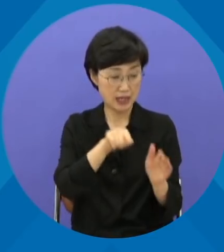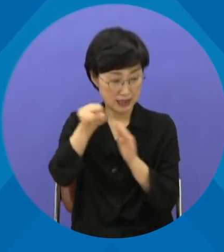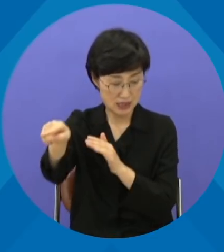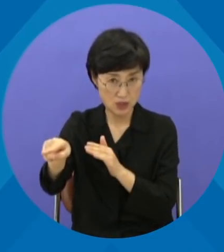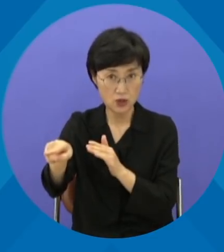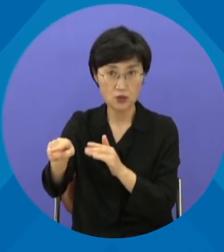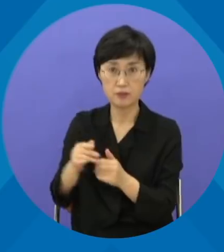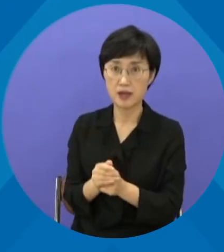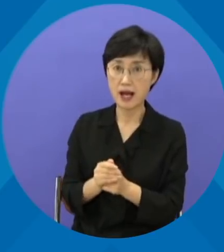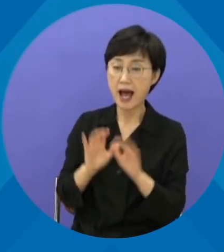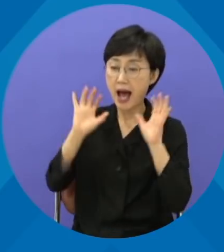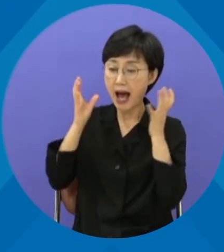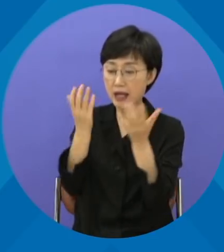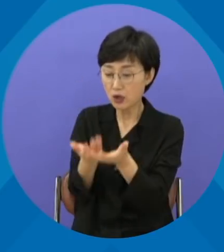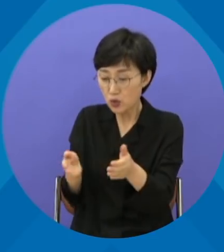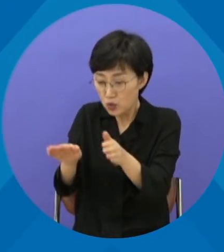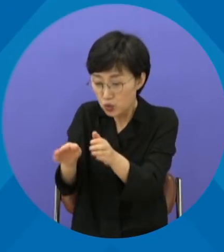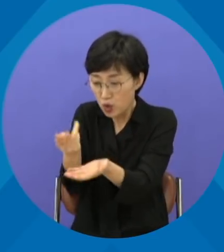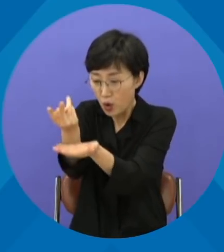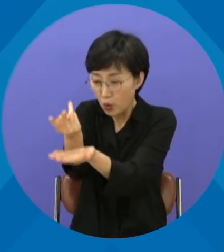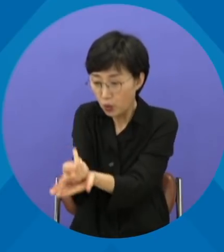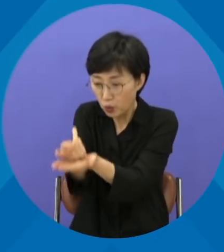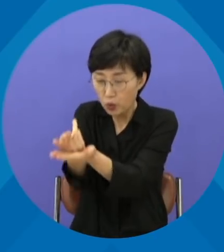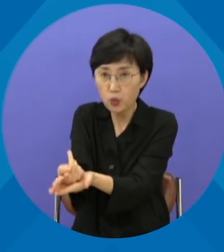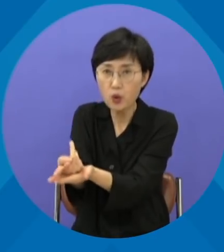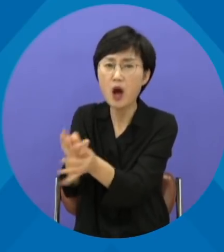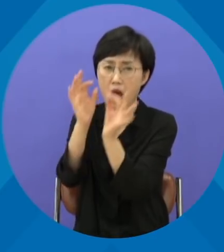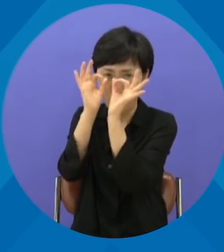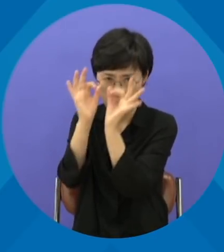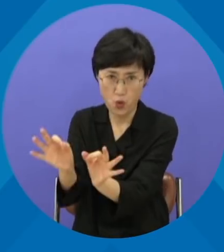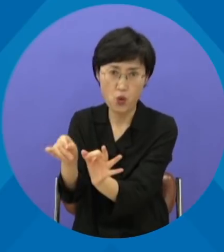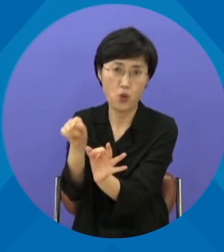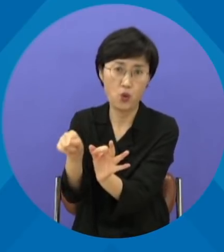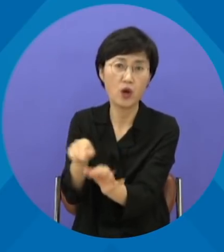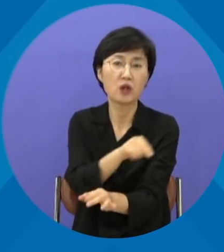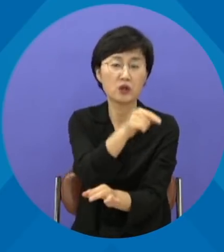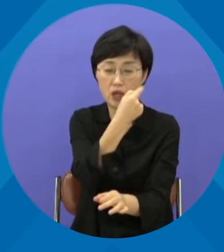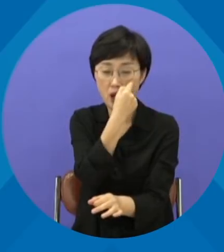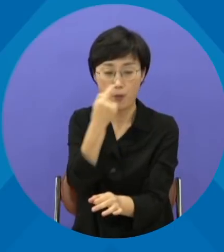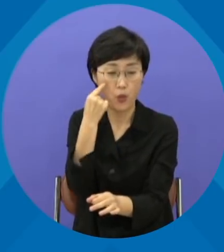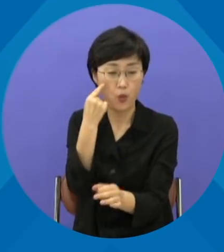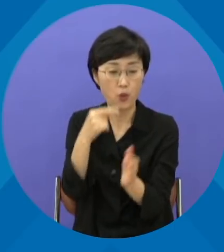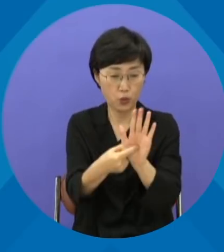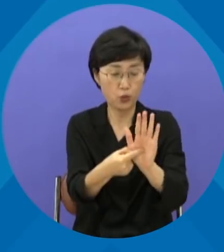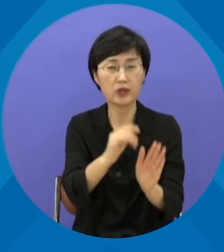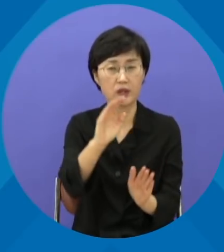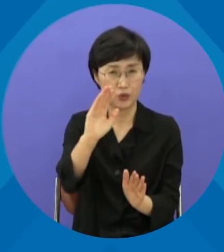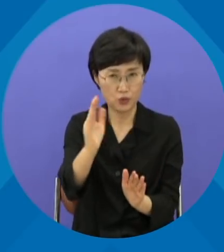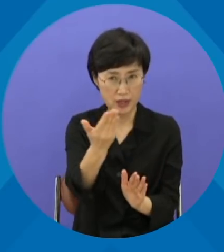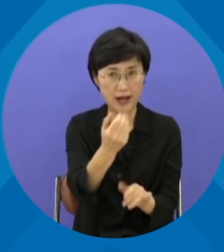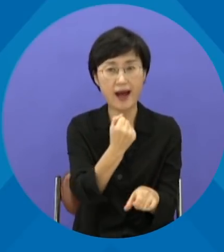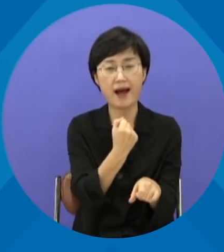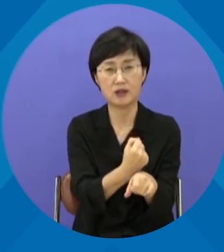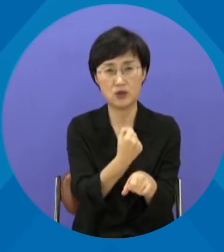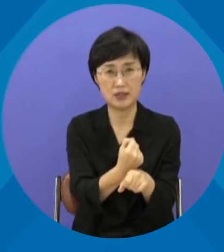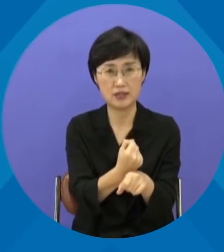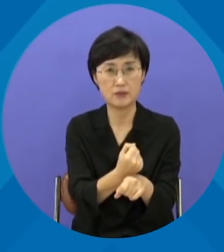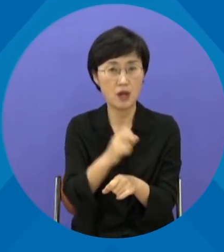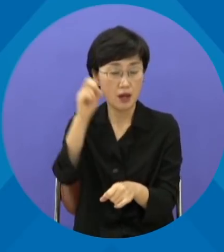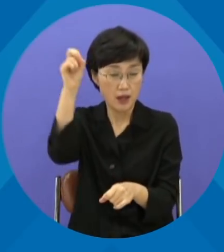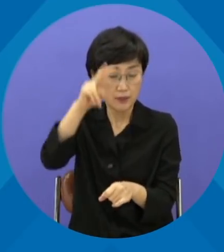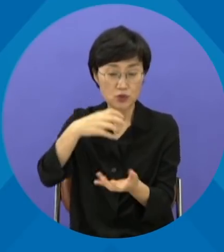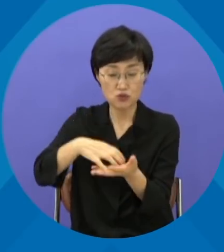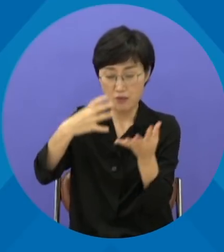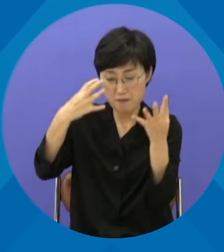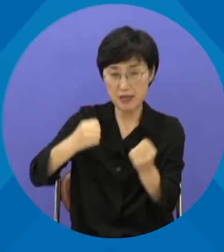너희가 가서 강보에 쌓여 구유에 누여 있는 아기를 보리니 이것이 너희에게 표적이니라 하더니